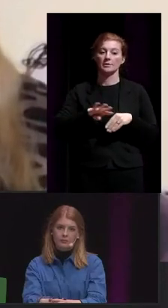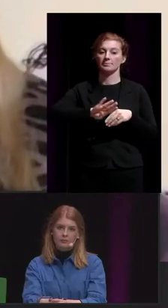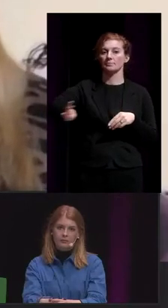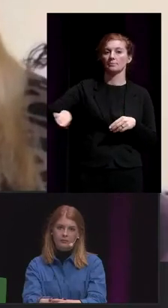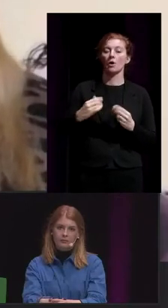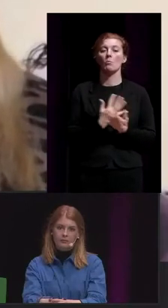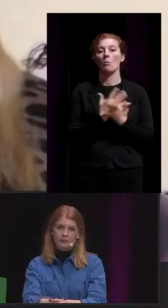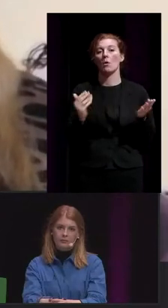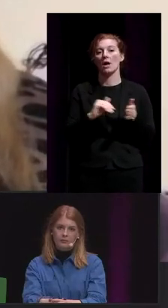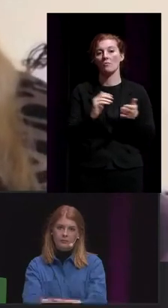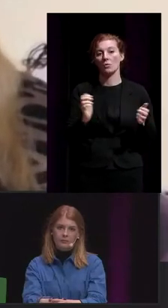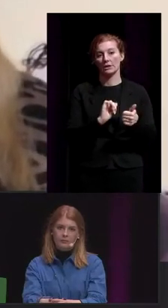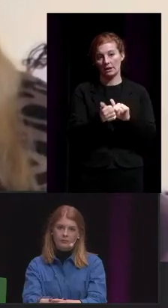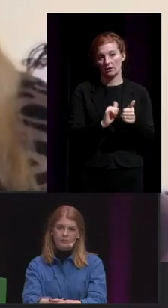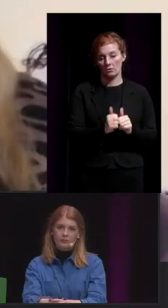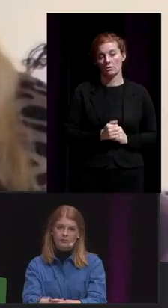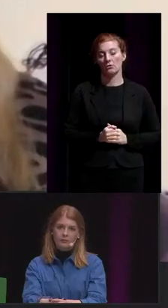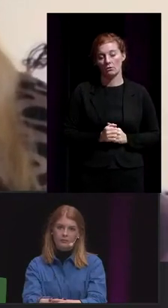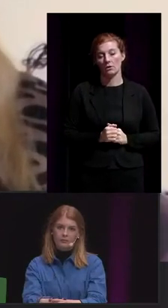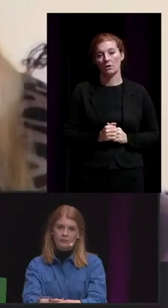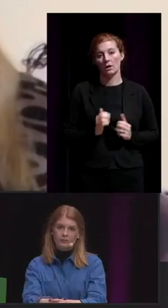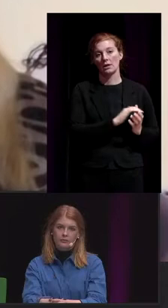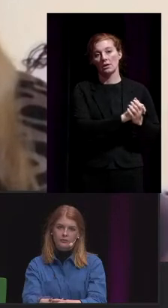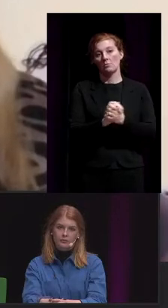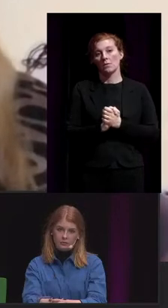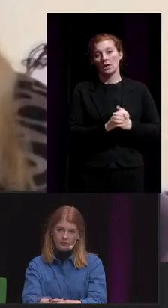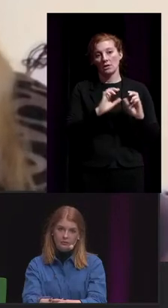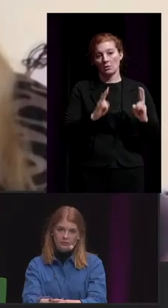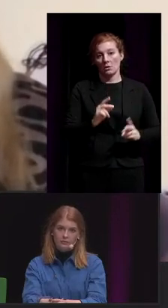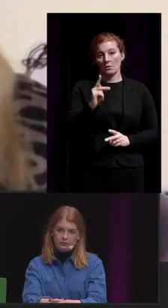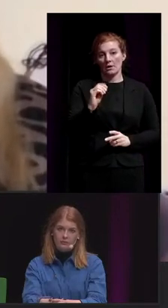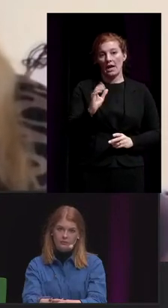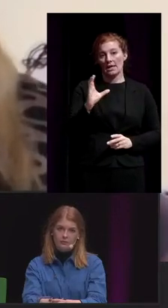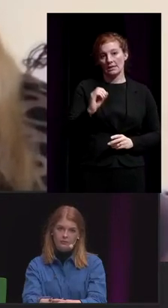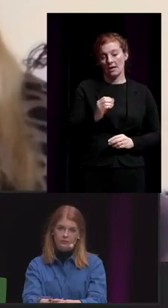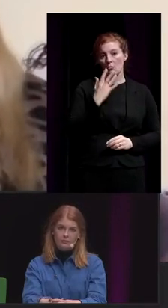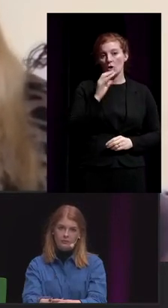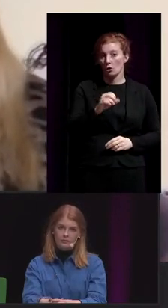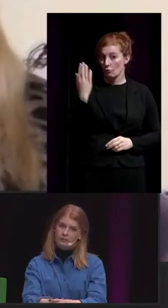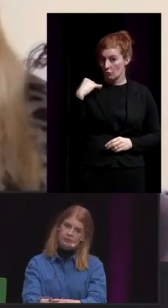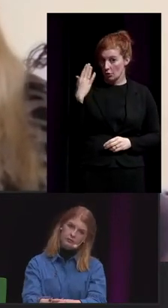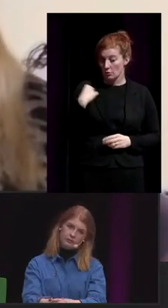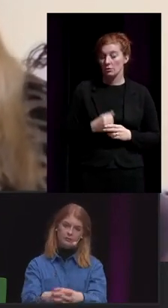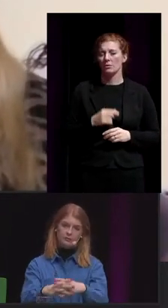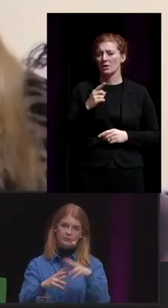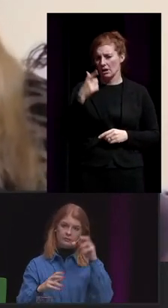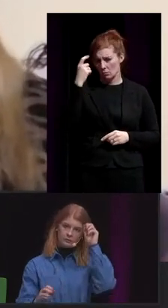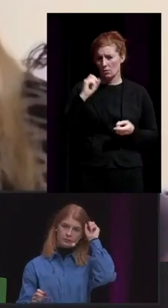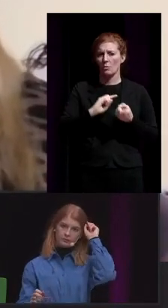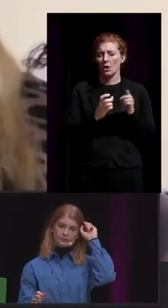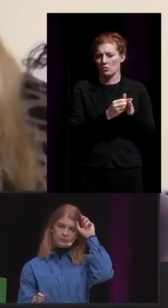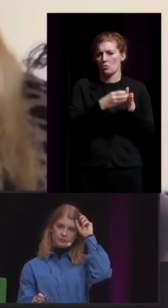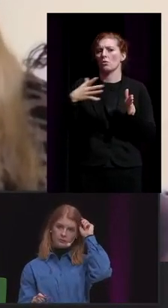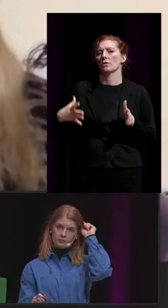nu från en gemenskap, den gemenskap som Kajsa pratade om förut med idrotta. Det här tror jag kommer få konsekvenser, och vi